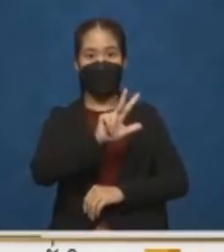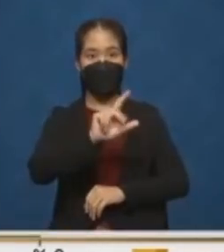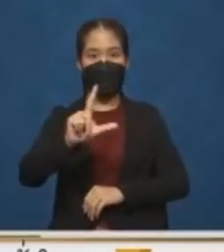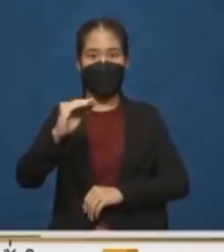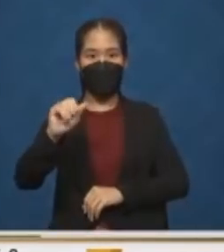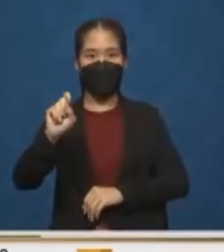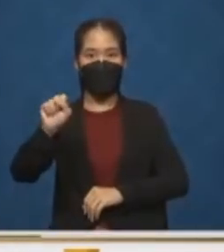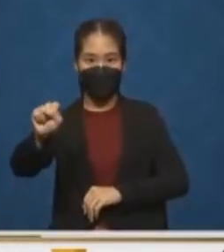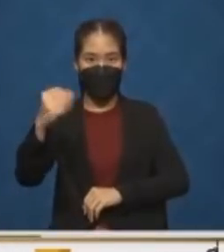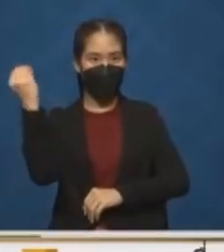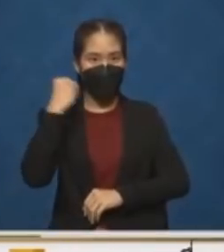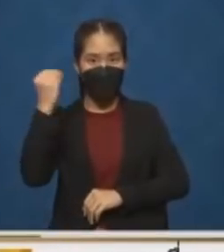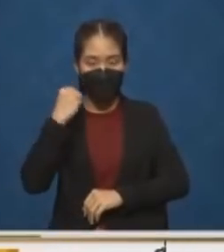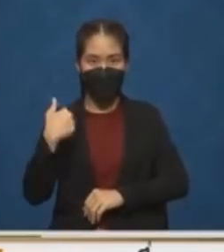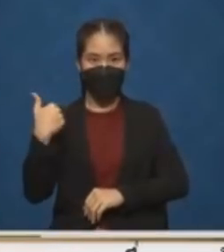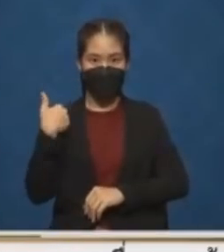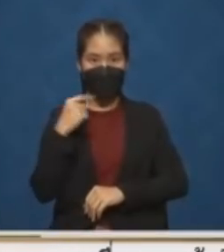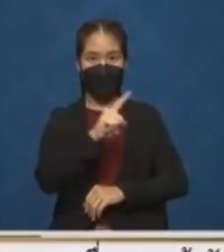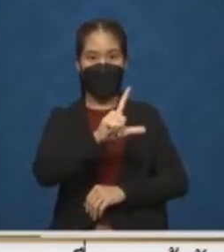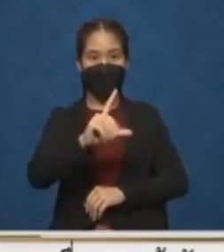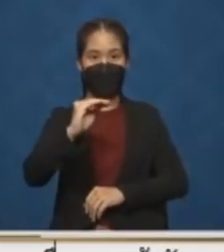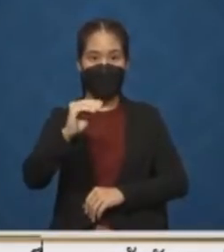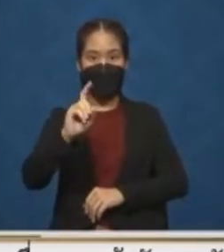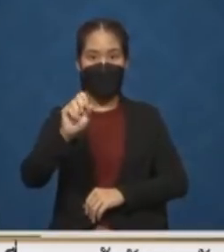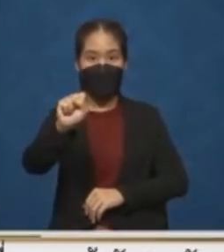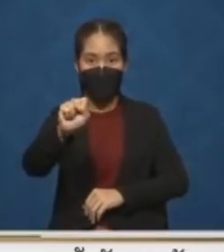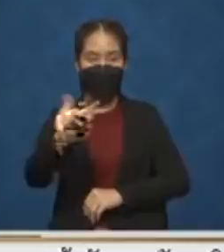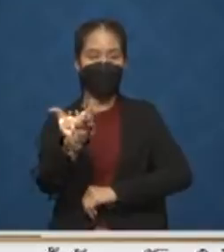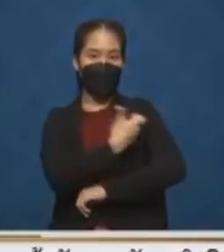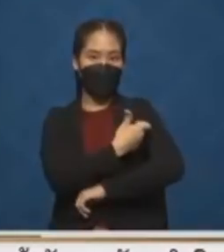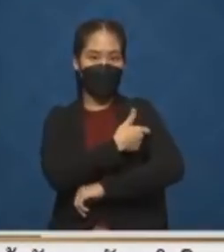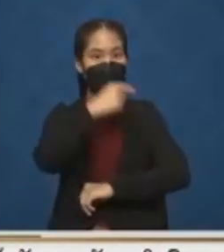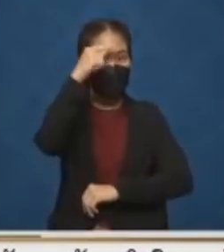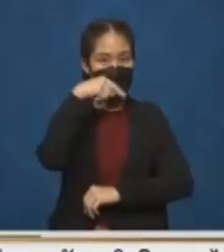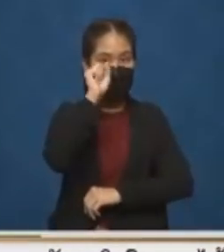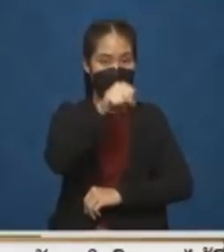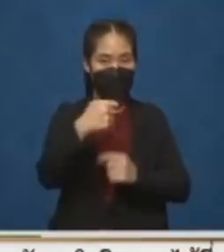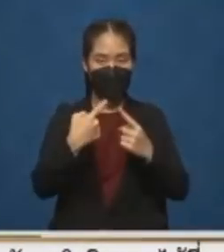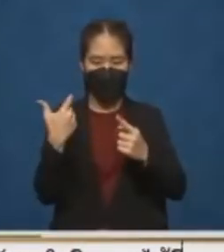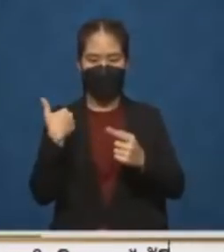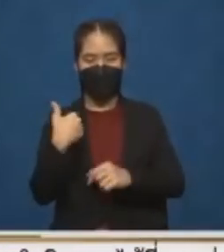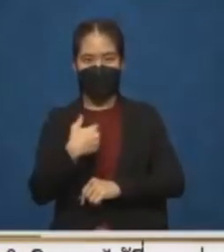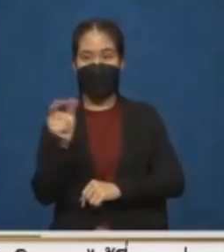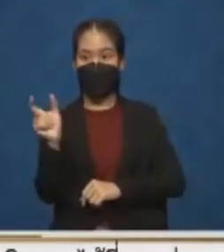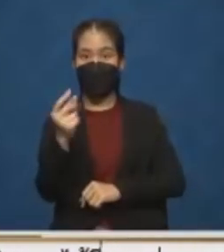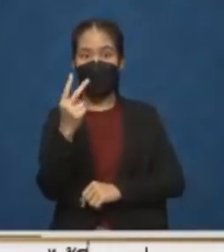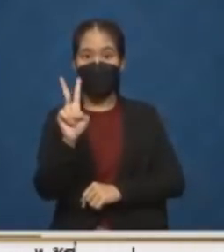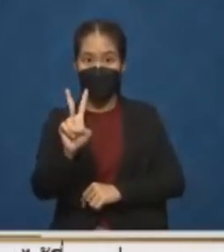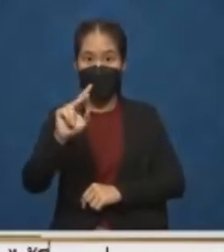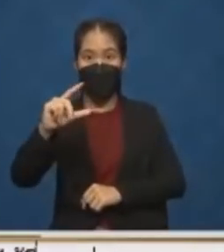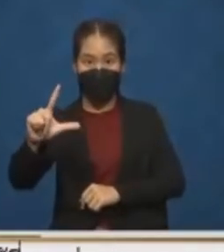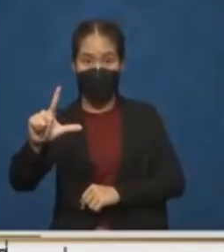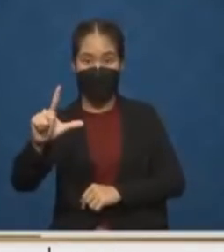1 ลedel doseถูกโขดให้คนไทยอีก อี ล Gins ต้องไปชีดใหคนต่างประเทศผมถามวข้อตกลงอยนี้